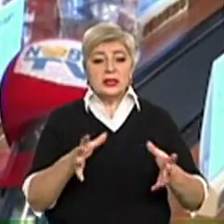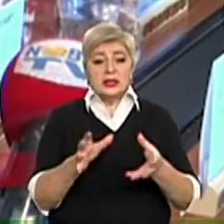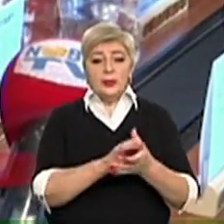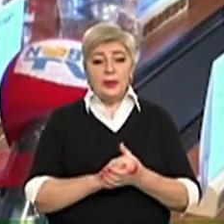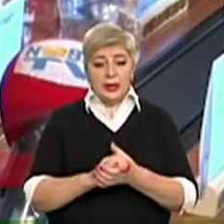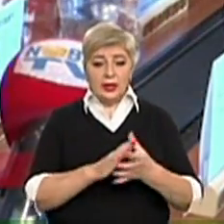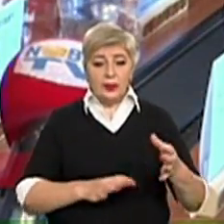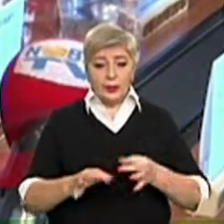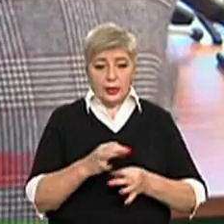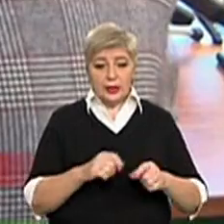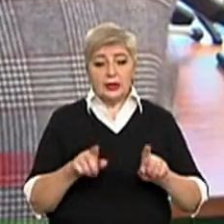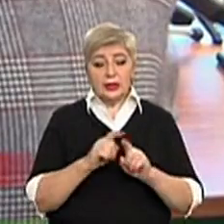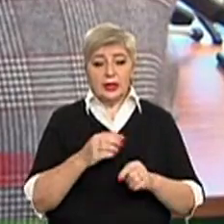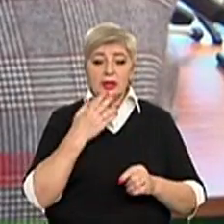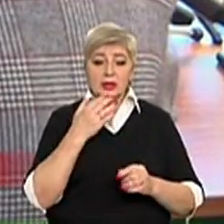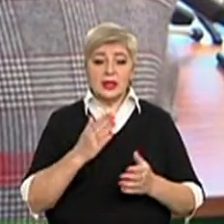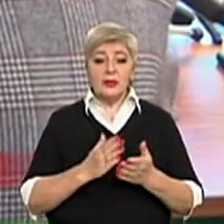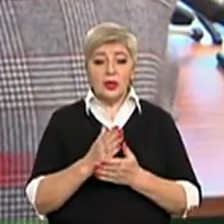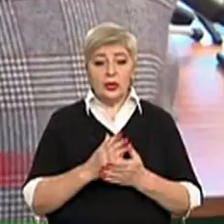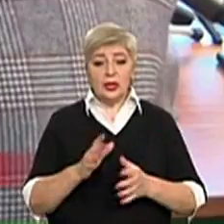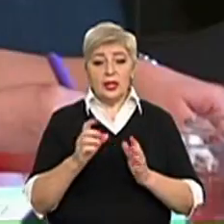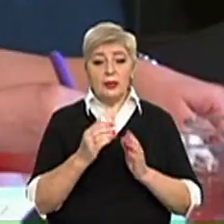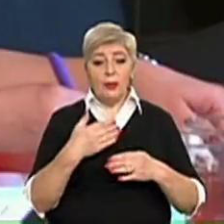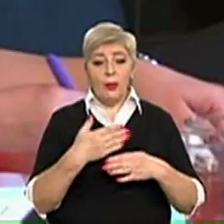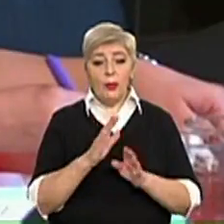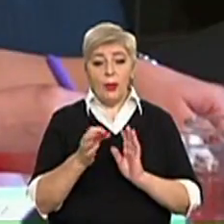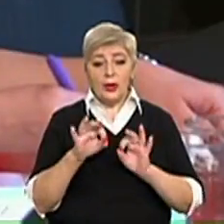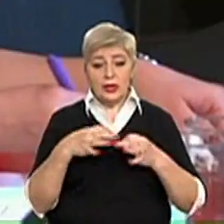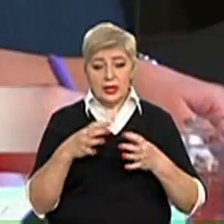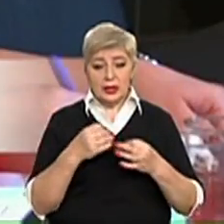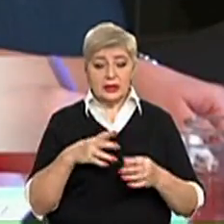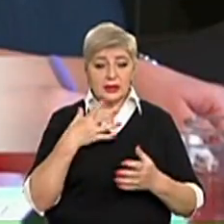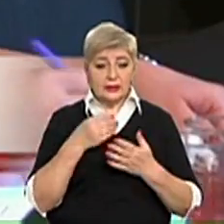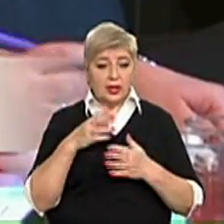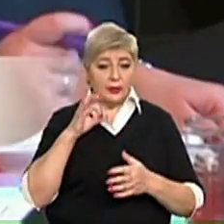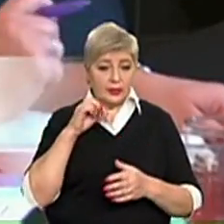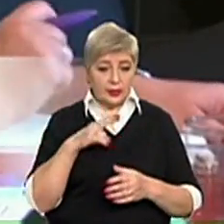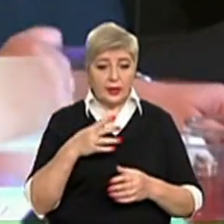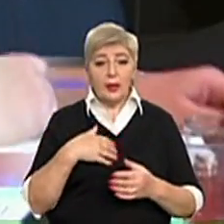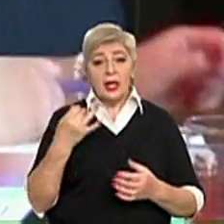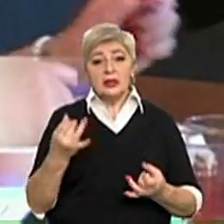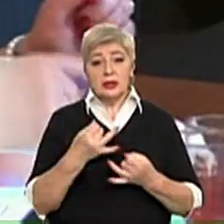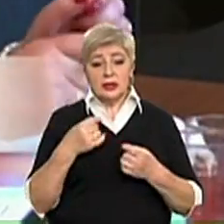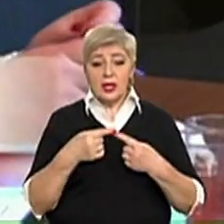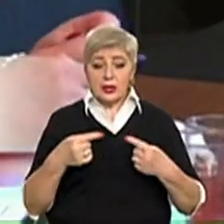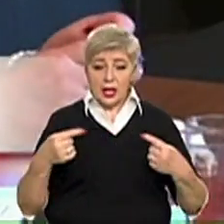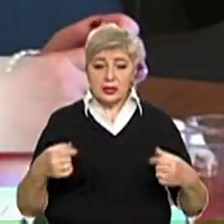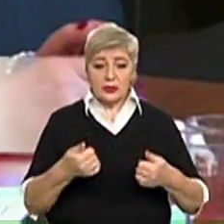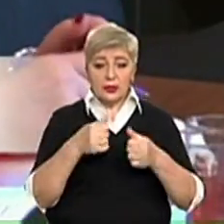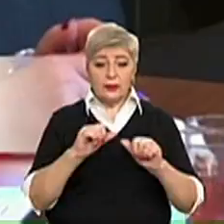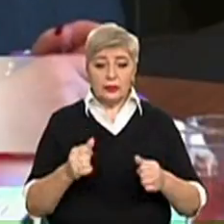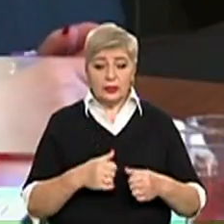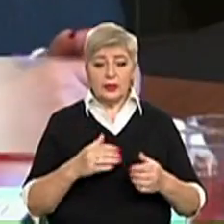іноземні колеги поділяться досвідом ведення бізнесу. Мы заинтересованы в разных формах сотрудничества, в том числе